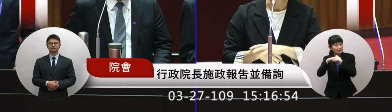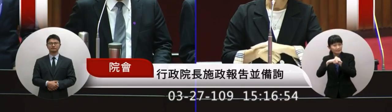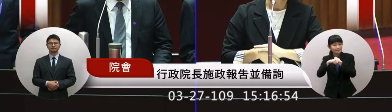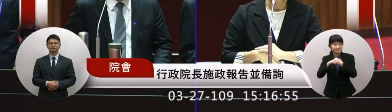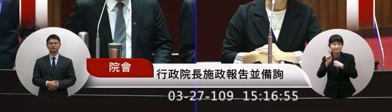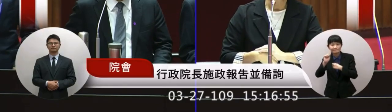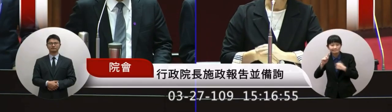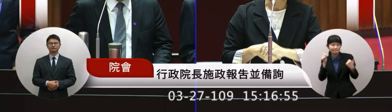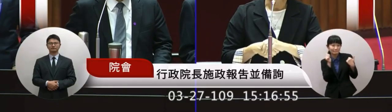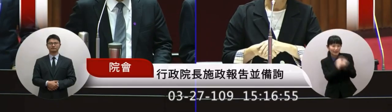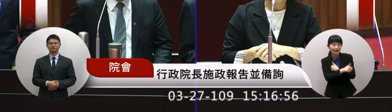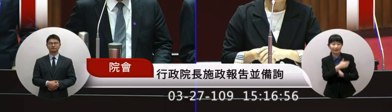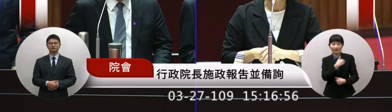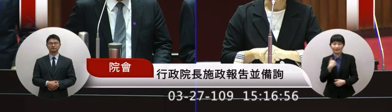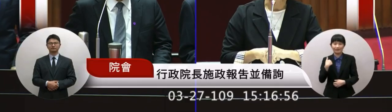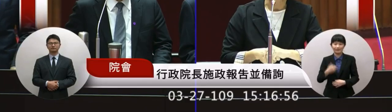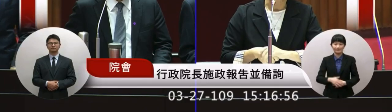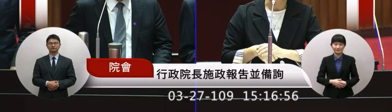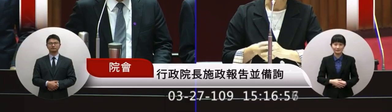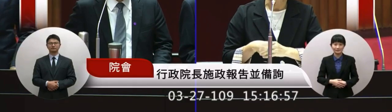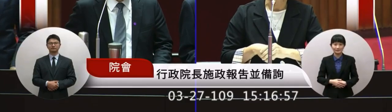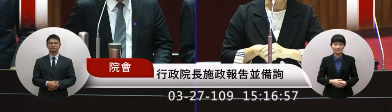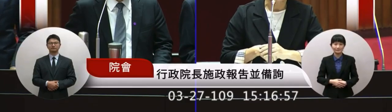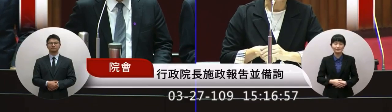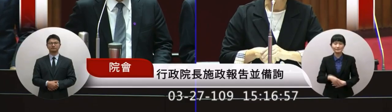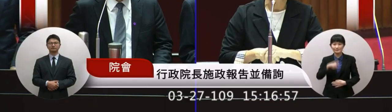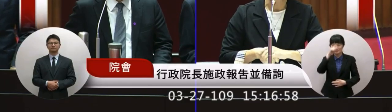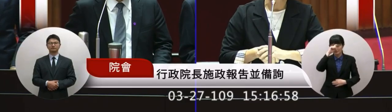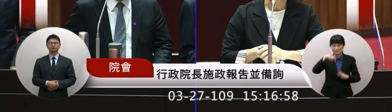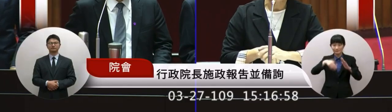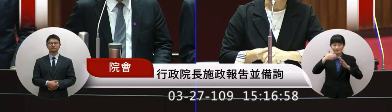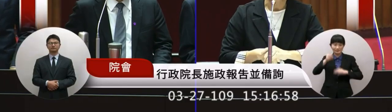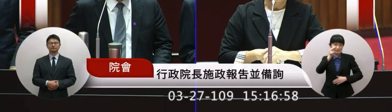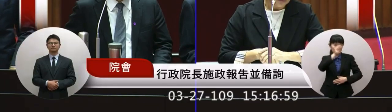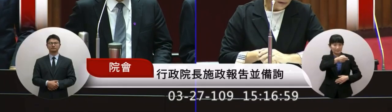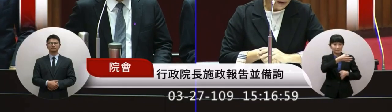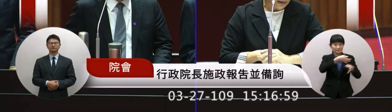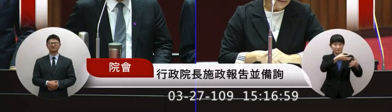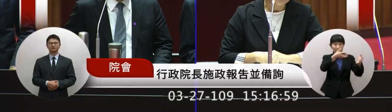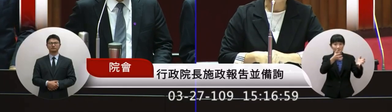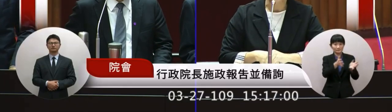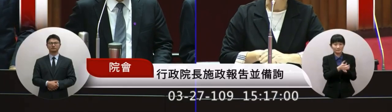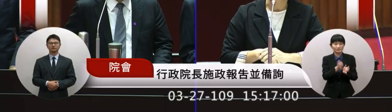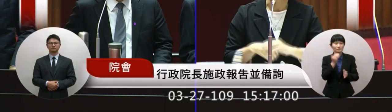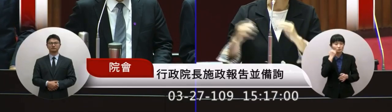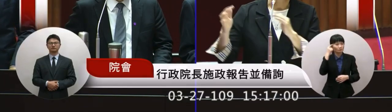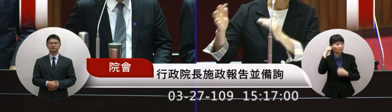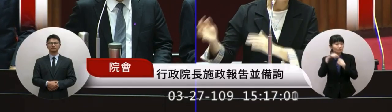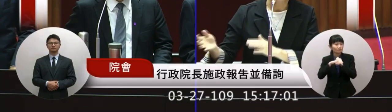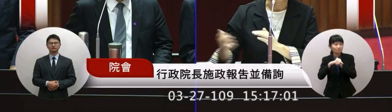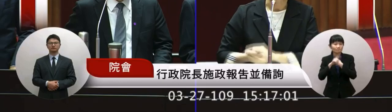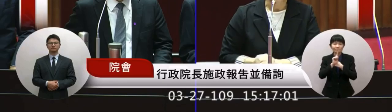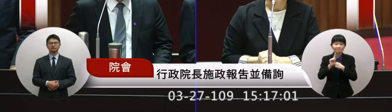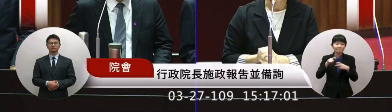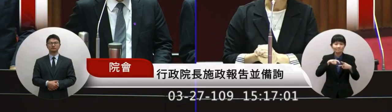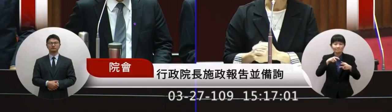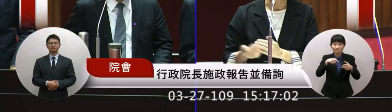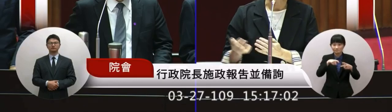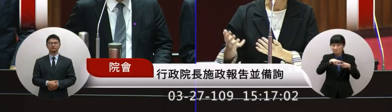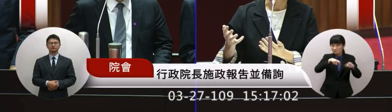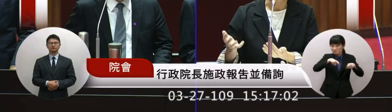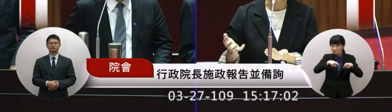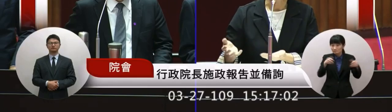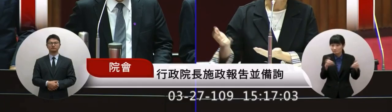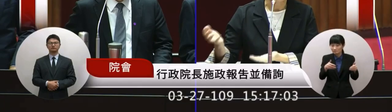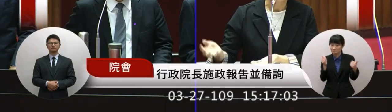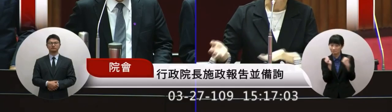哈，希望院长能够交代经济部这边，如果有替代的。这种方案能